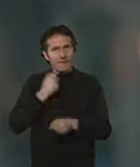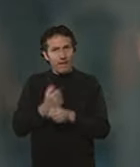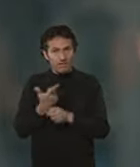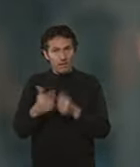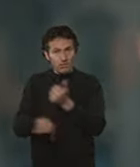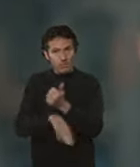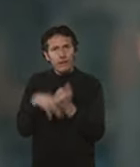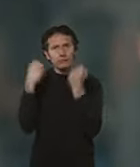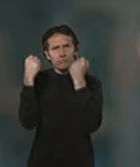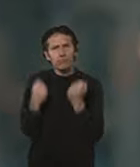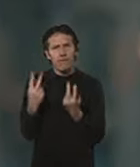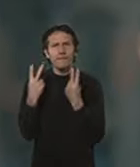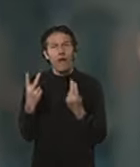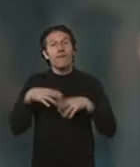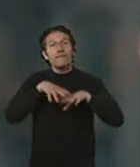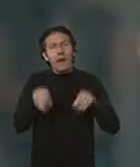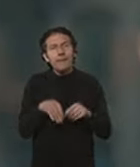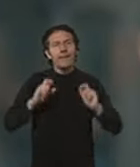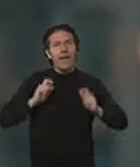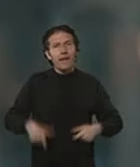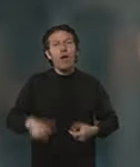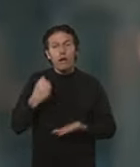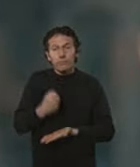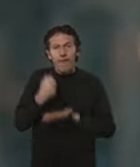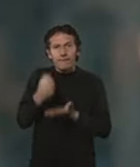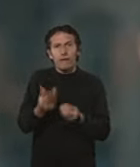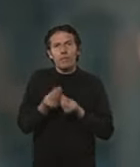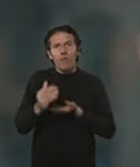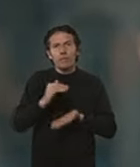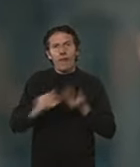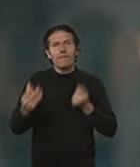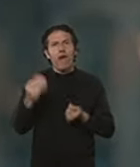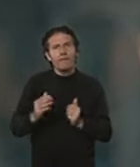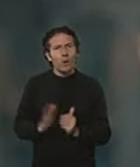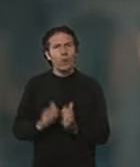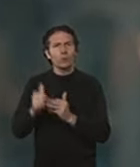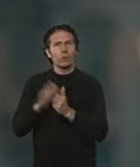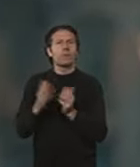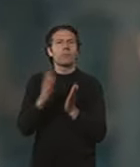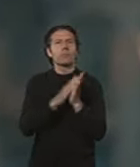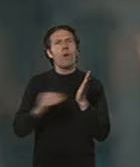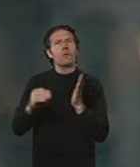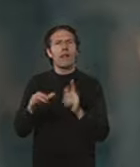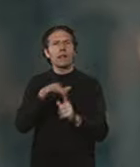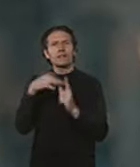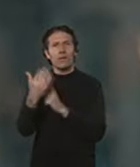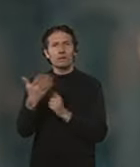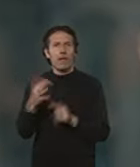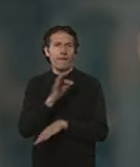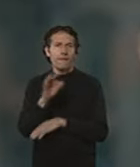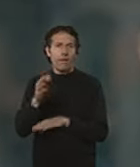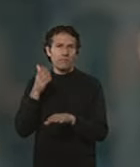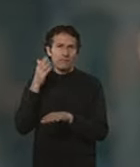socle des valeurs que la famille et l'école transmettent aux enfants que se construit le modèle social